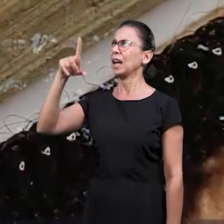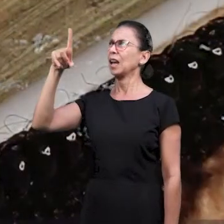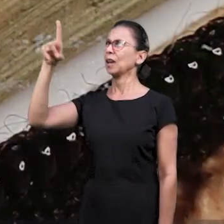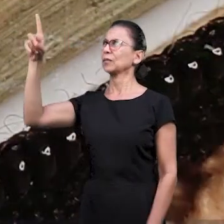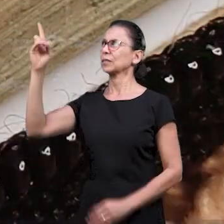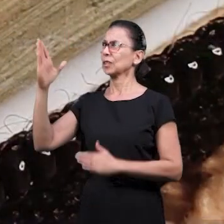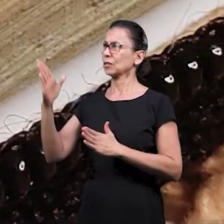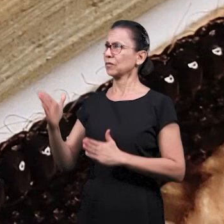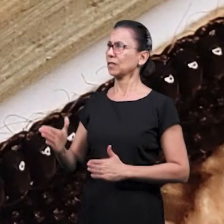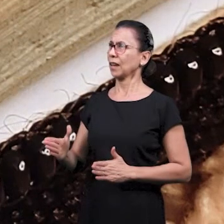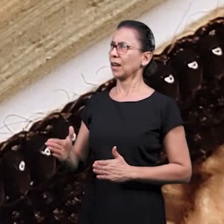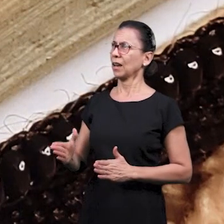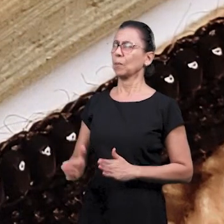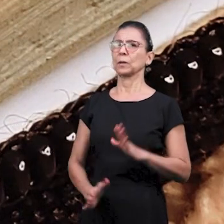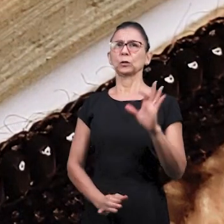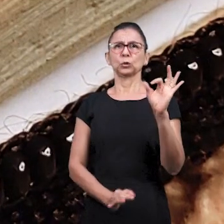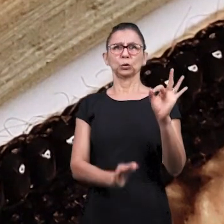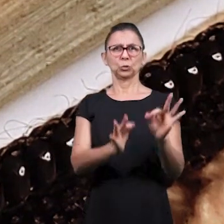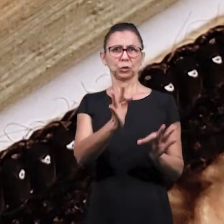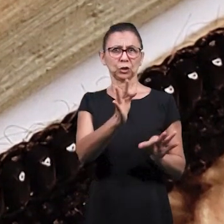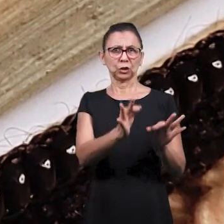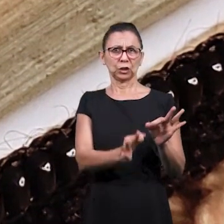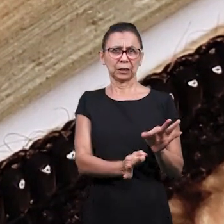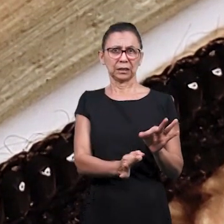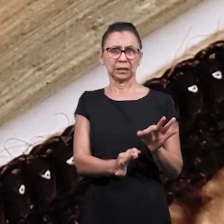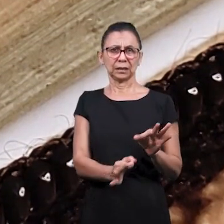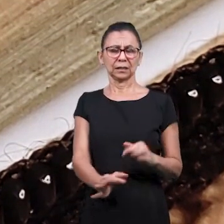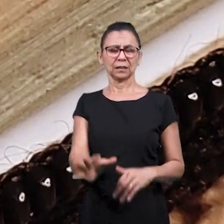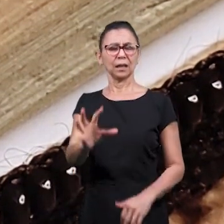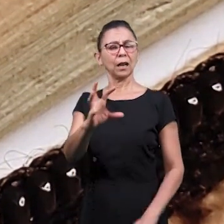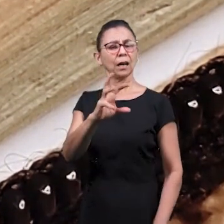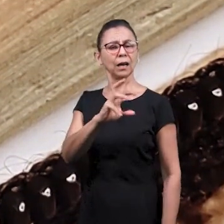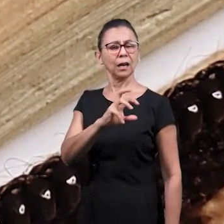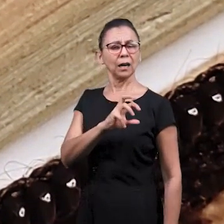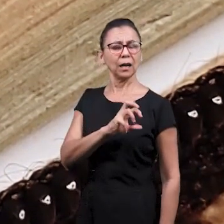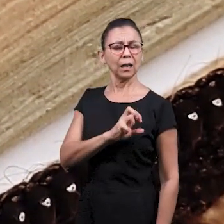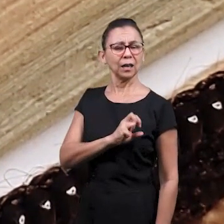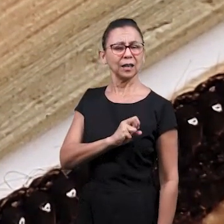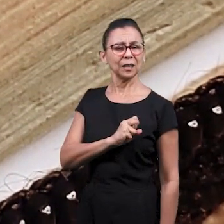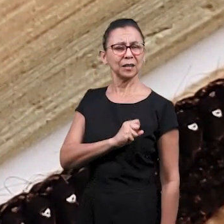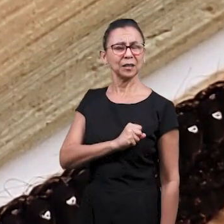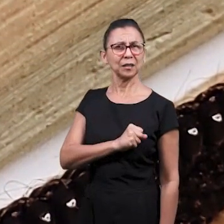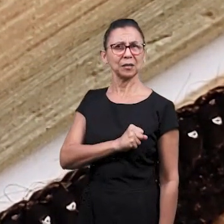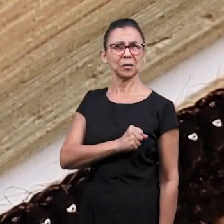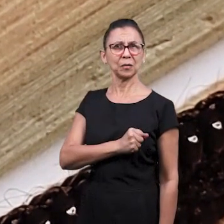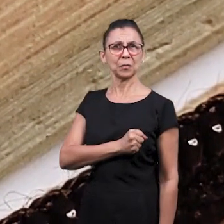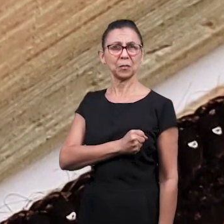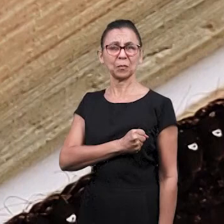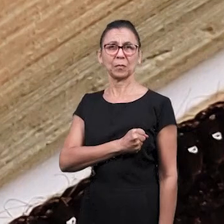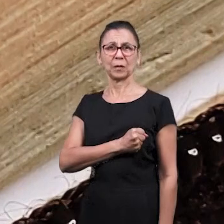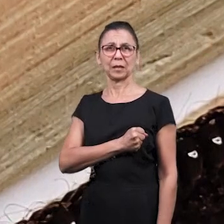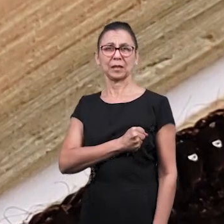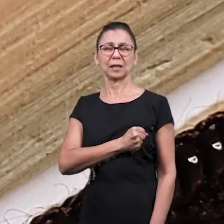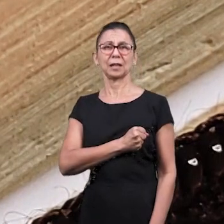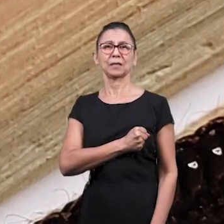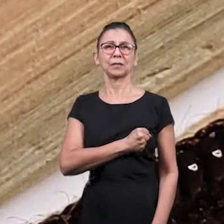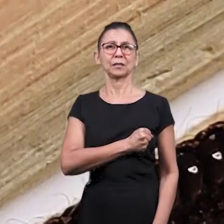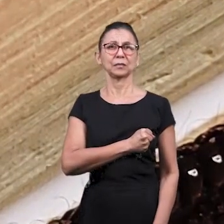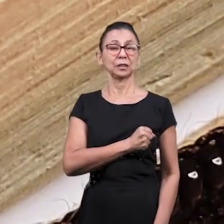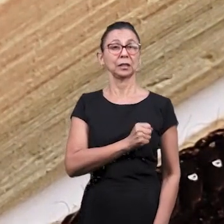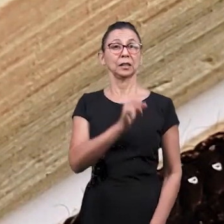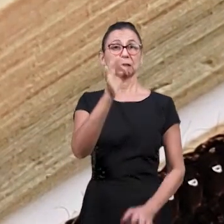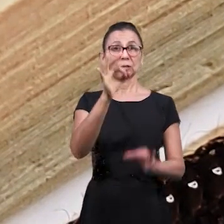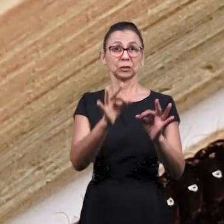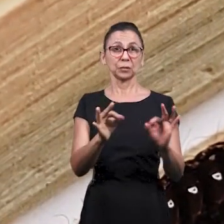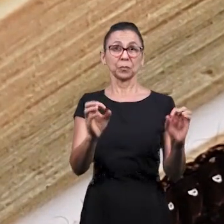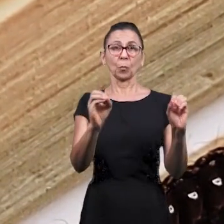Ты возлюбил истину однако ненавидишь